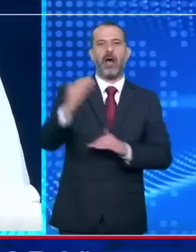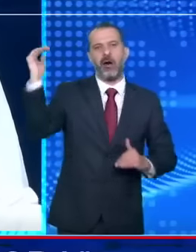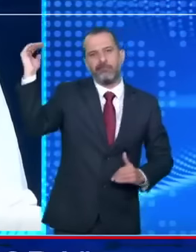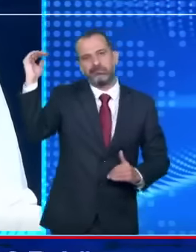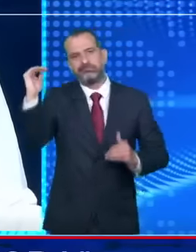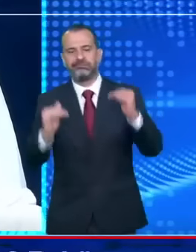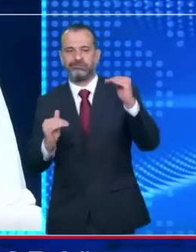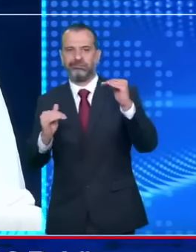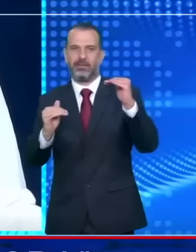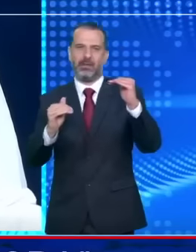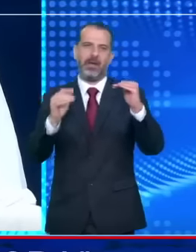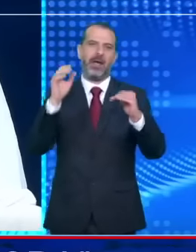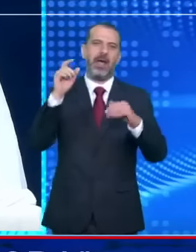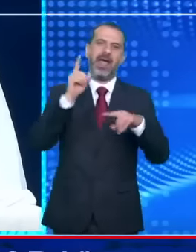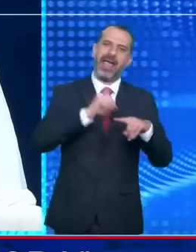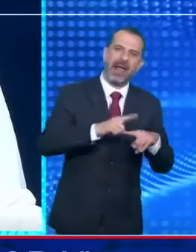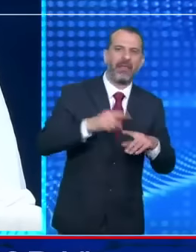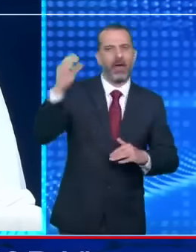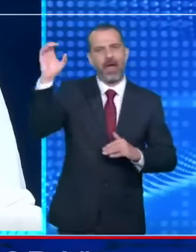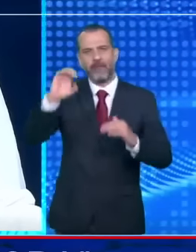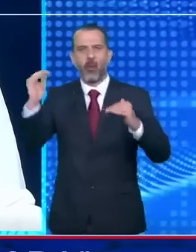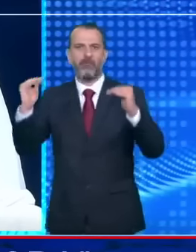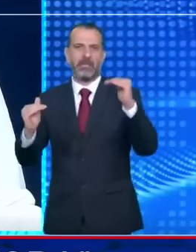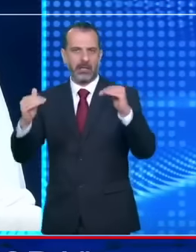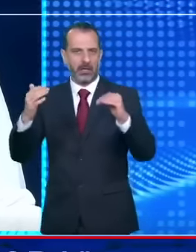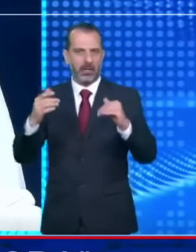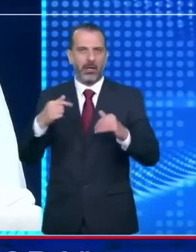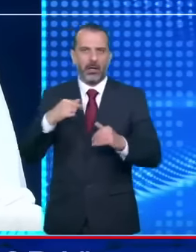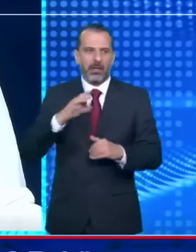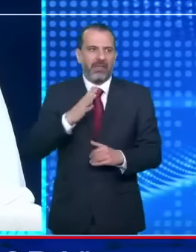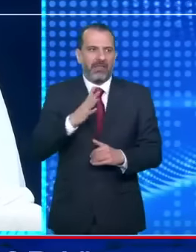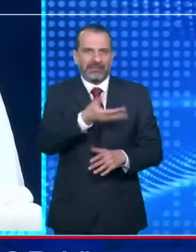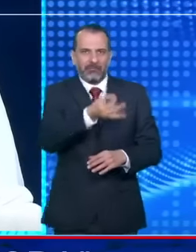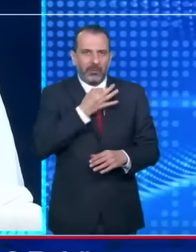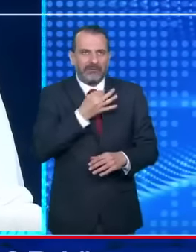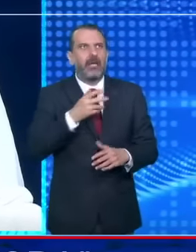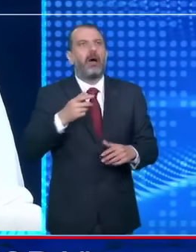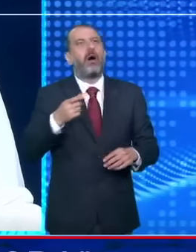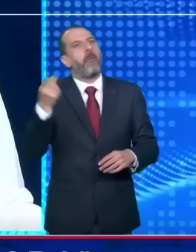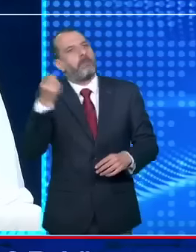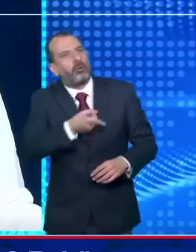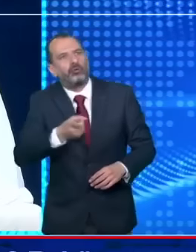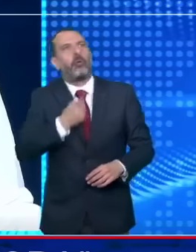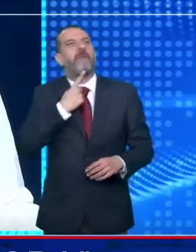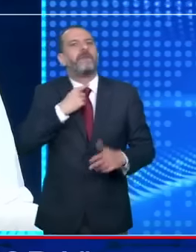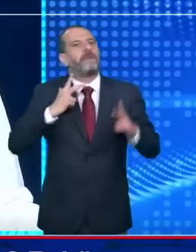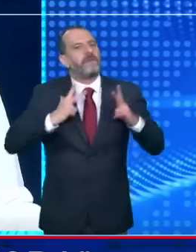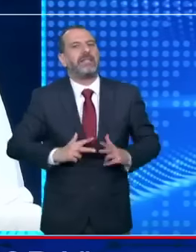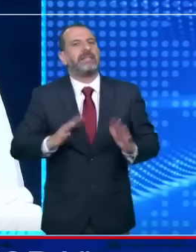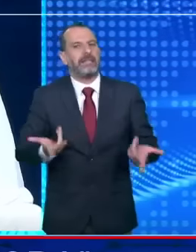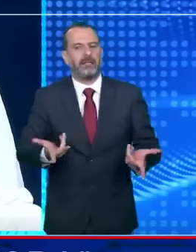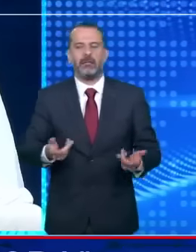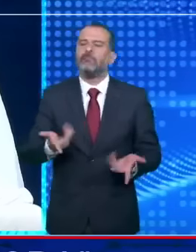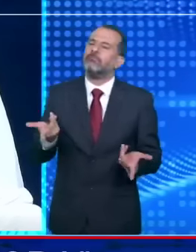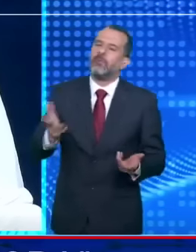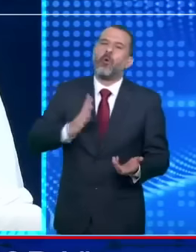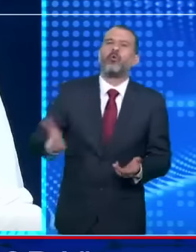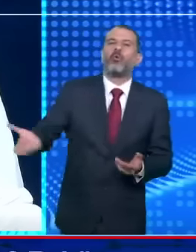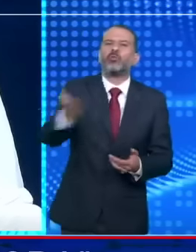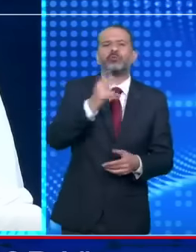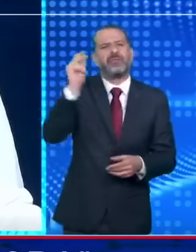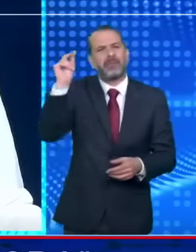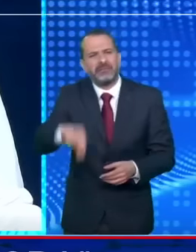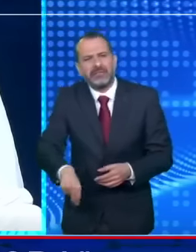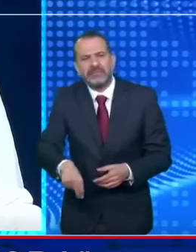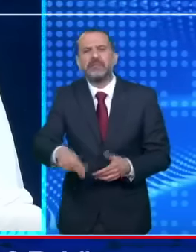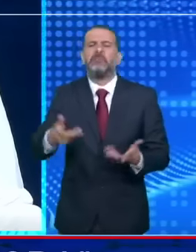θέλετε να μου απαντήσετε πιο συγκεκριμένα. Ο στόχος μου είναι να αλλάξουμε τη χώρα. Και αυτό είναι το πρώτο βήμα. Με τι ποσοστό θα ήσασταν ευχαριστημένος? Ο κόσμος θα δώσει ό,τι ποσοστό θέλει να δώσει.